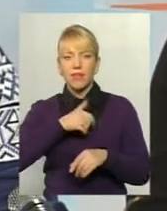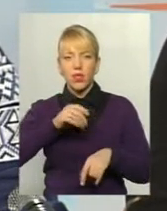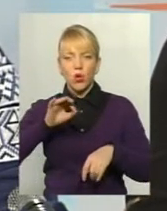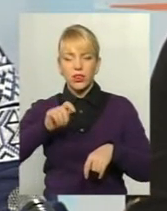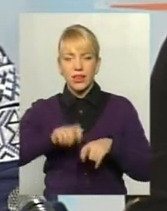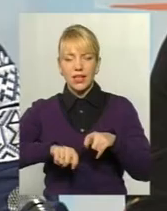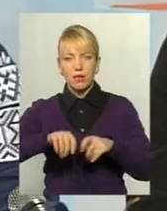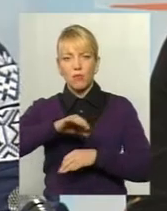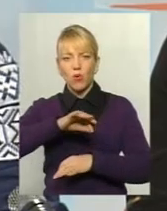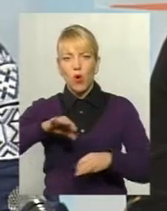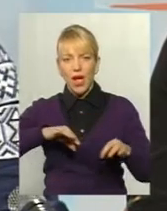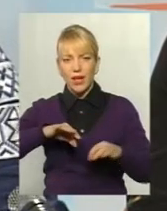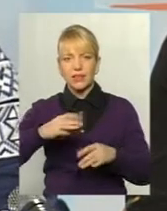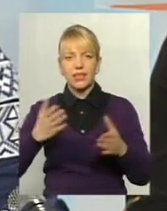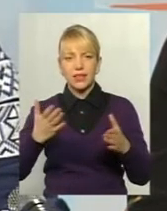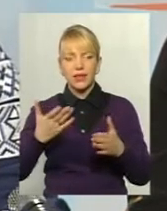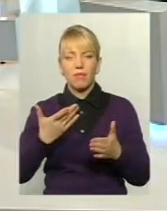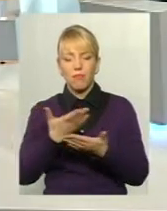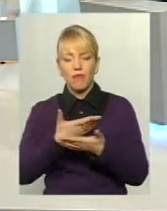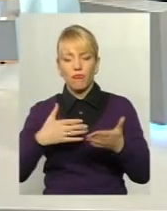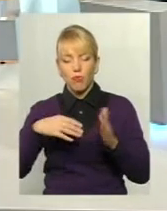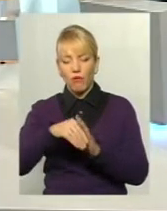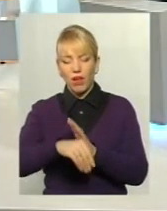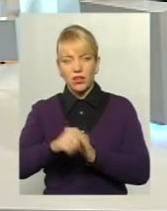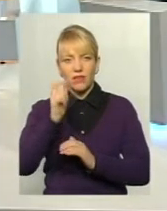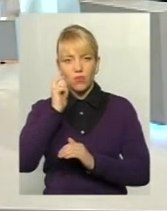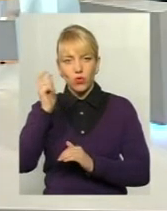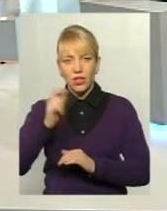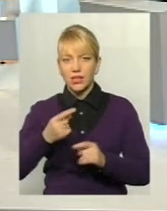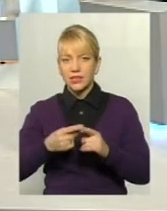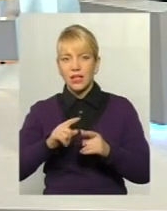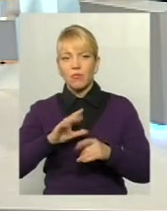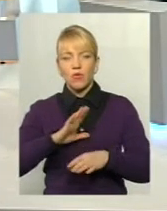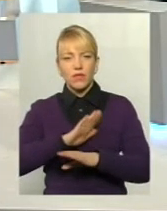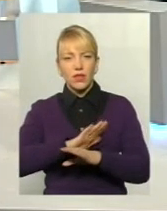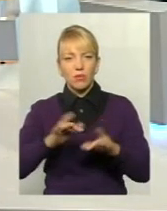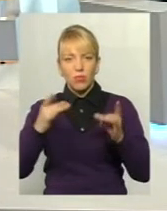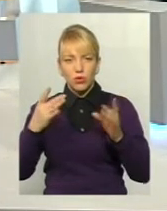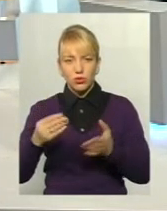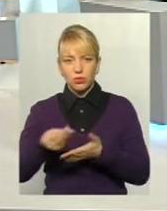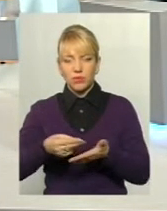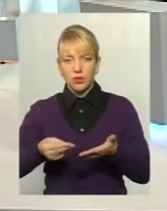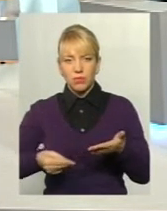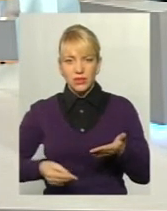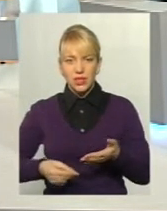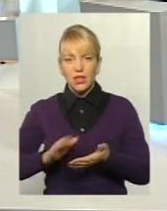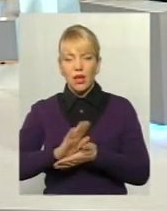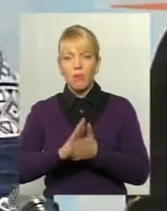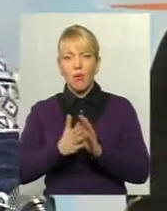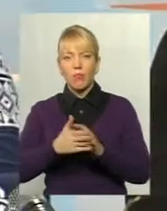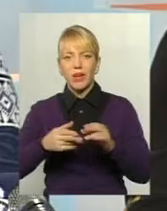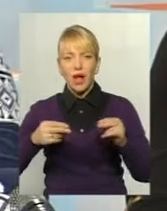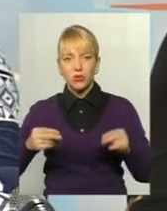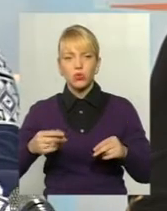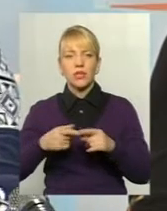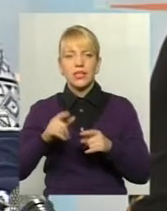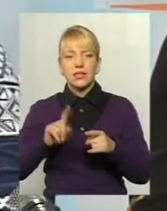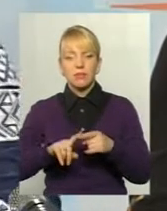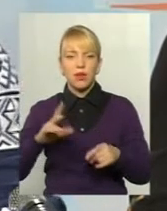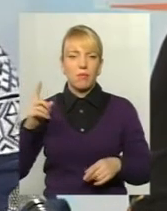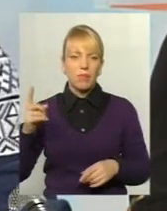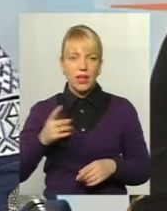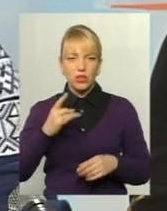ми запровадили в Україні. Це був не просто підписаний меморандум, а у нас же була перша робоча зустріч,